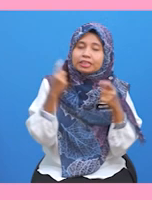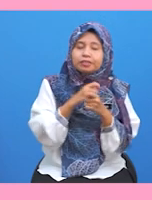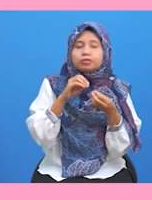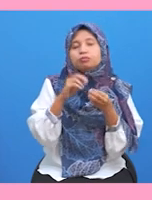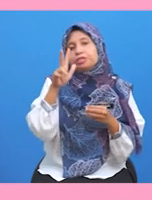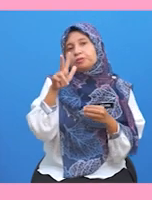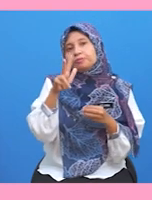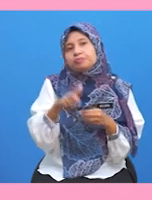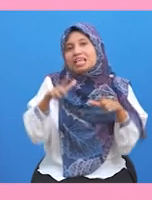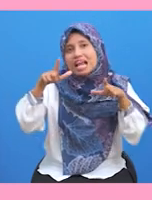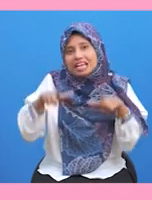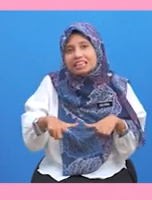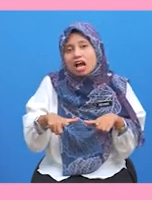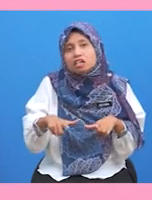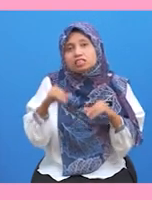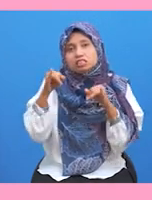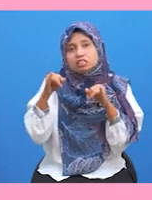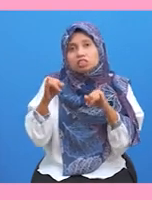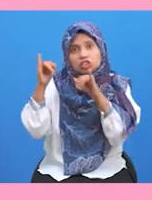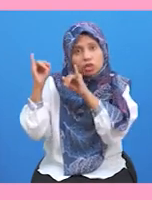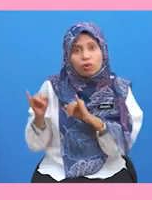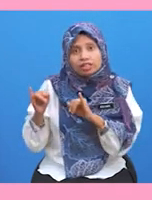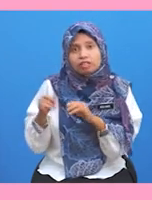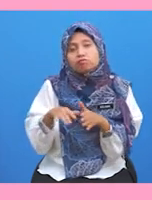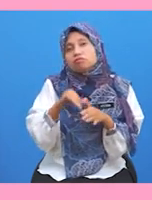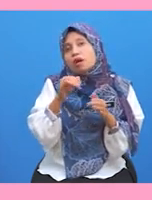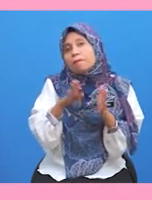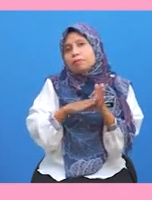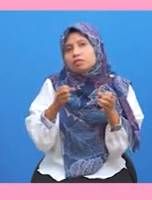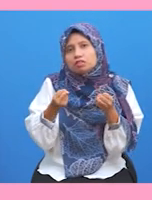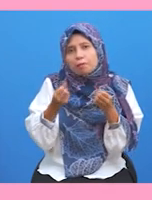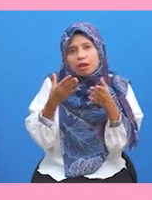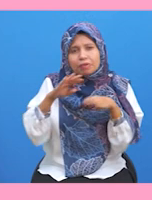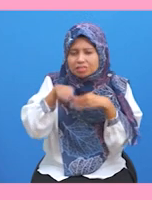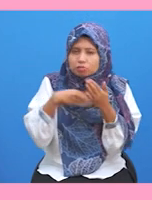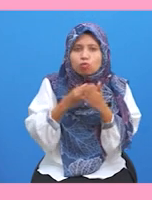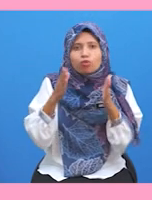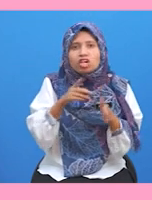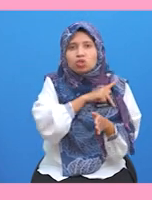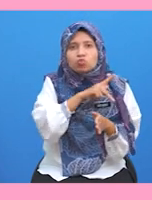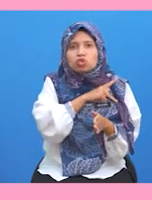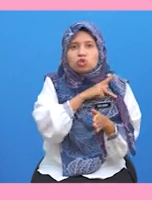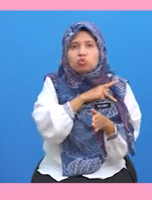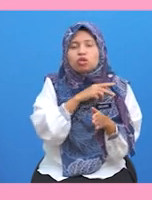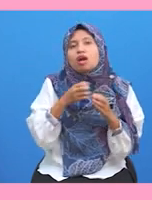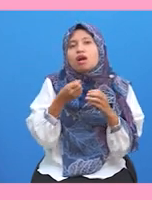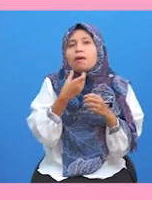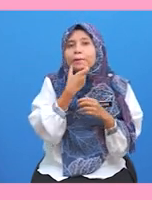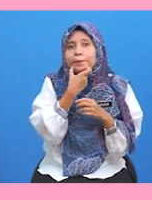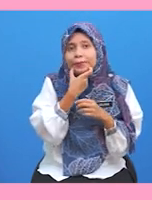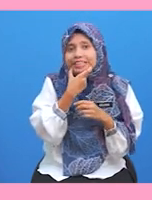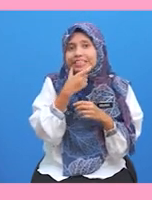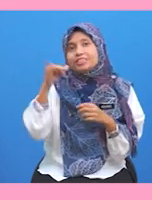ketiga, meletakkan jawatan beramai-ramai. British menyedari pemimpin anti penyerahan